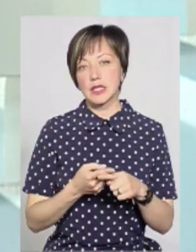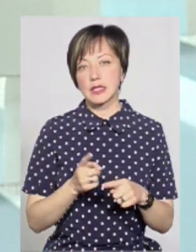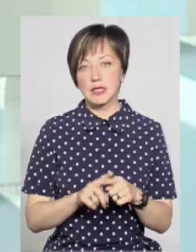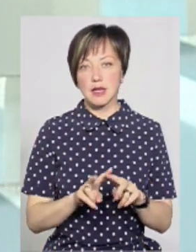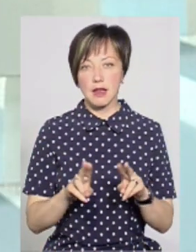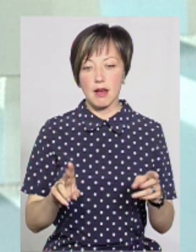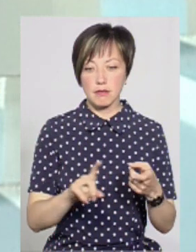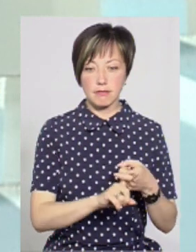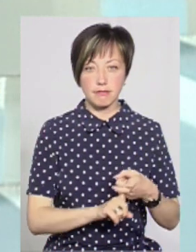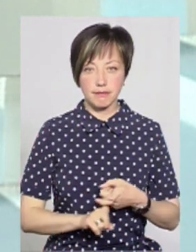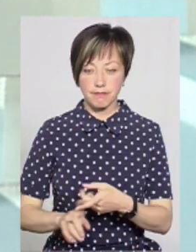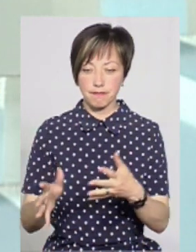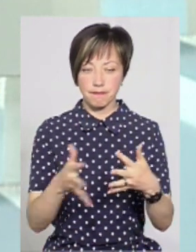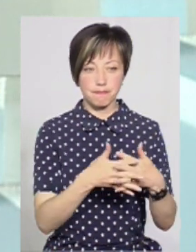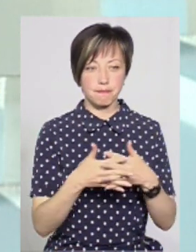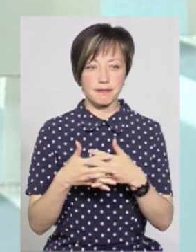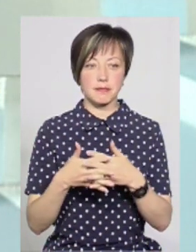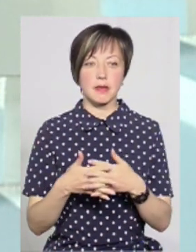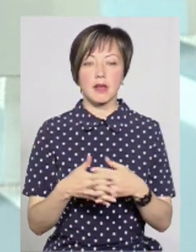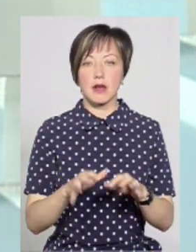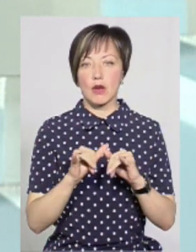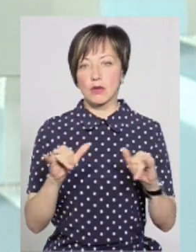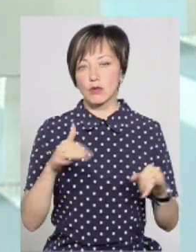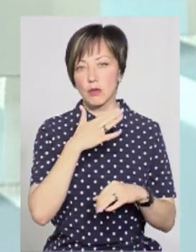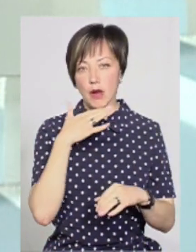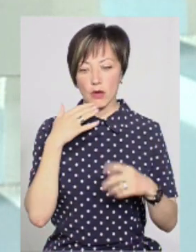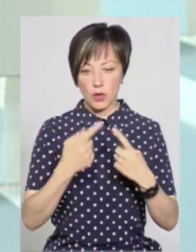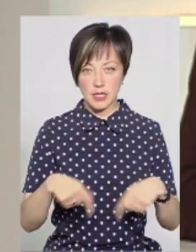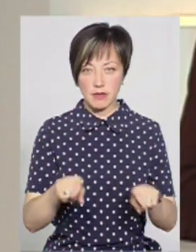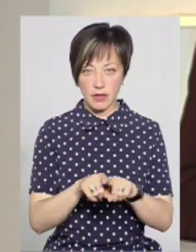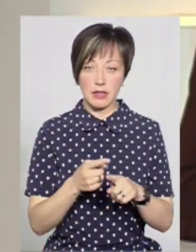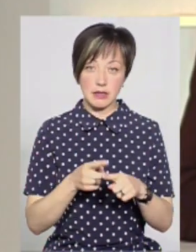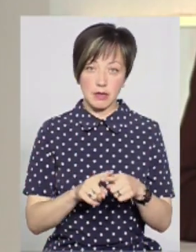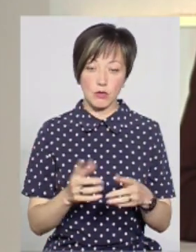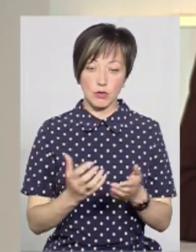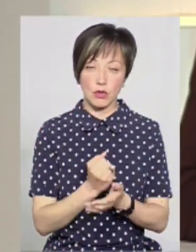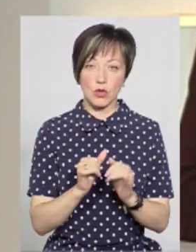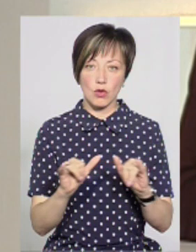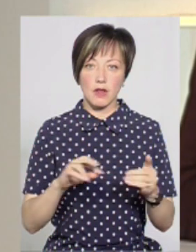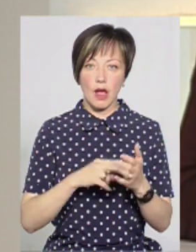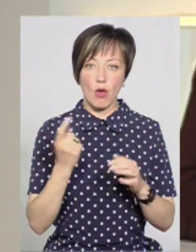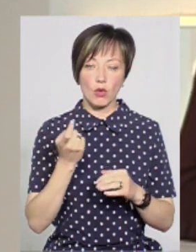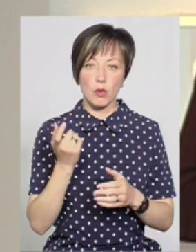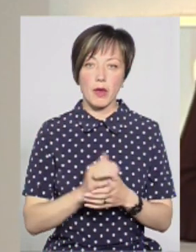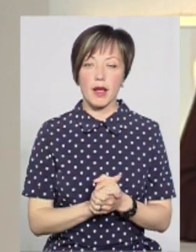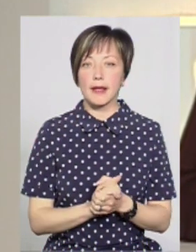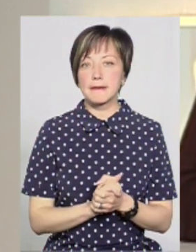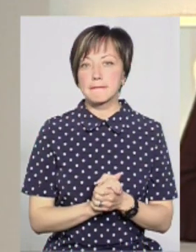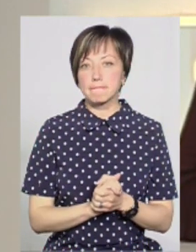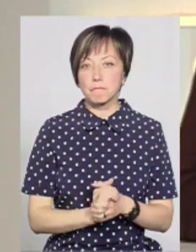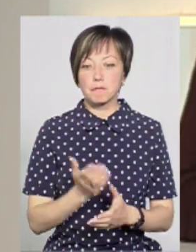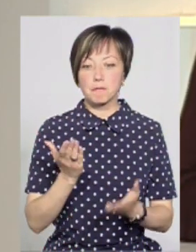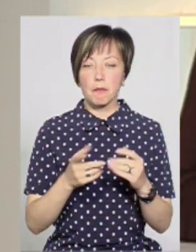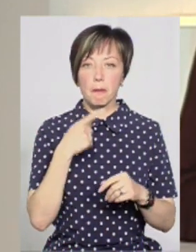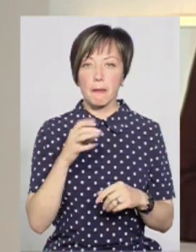як паутина, вона тягне за собою розвиток багатьох сфер. І відповідно, це ідея розвиток економіки громади. А от якщо говорити